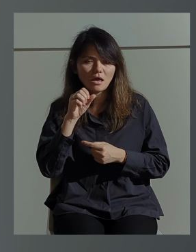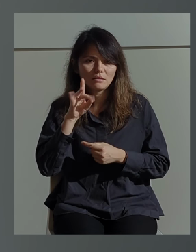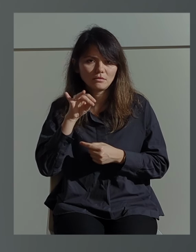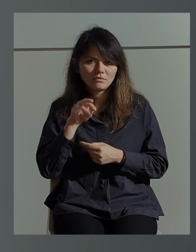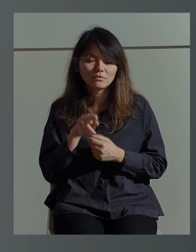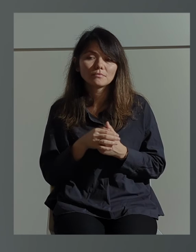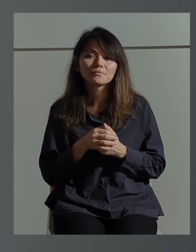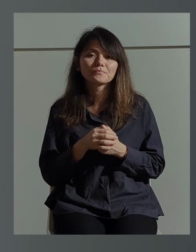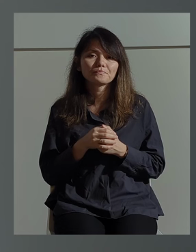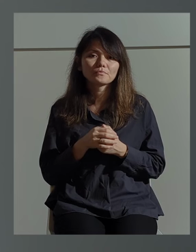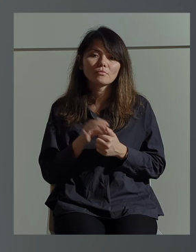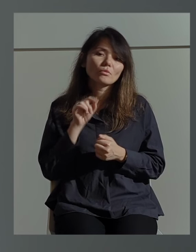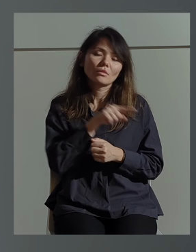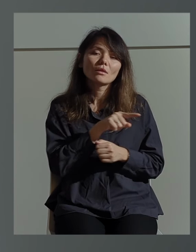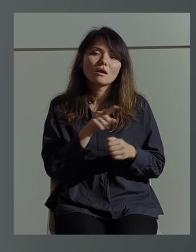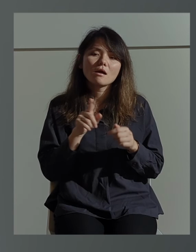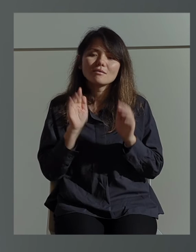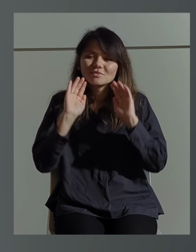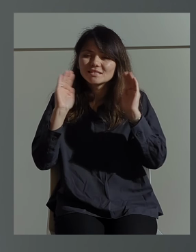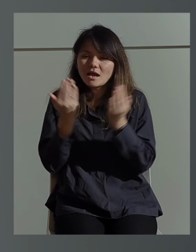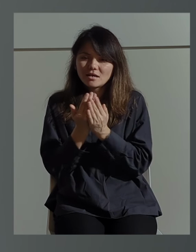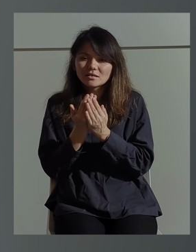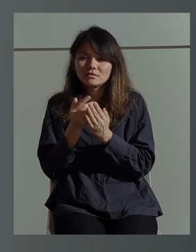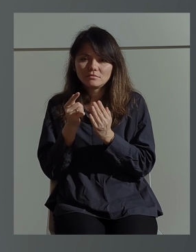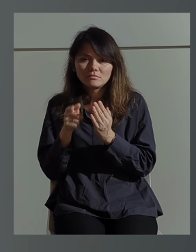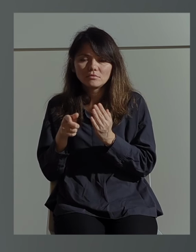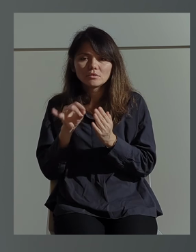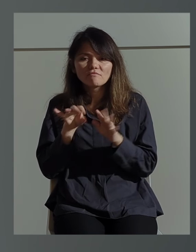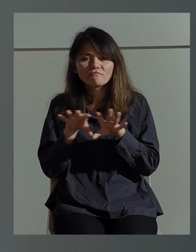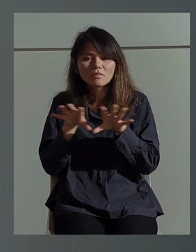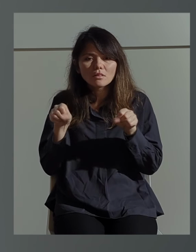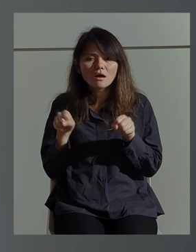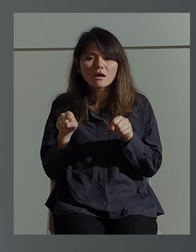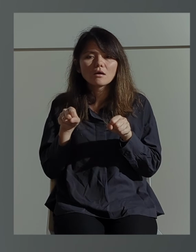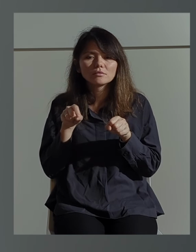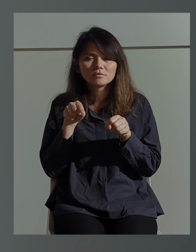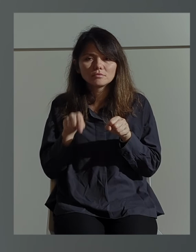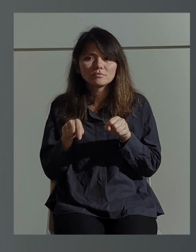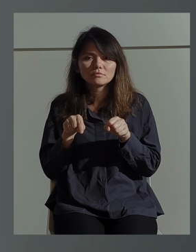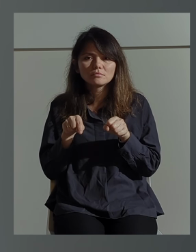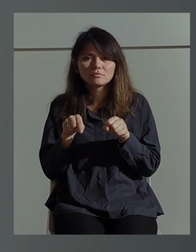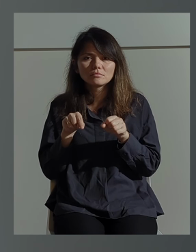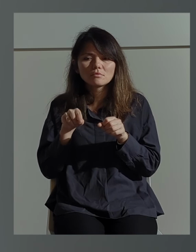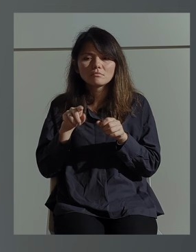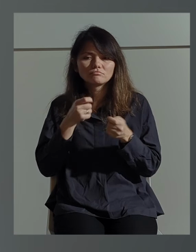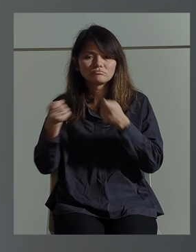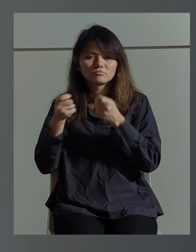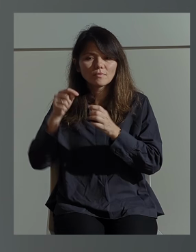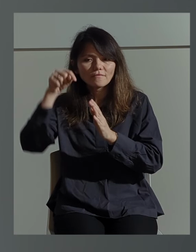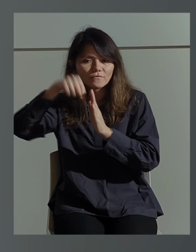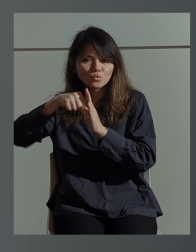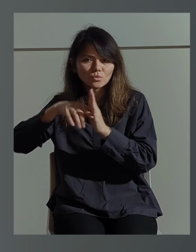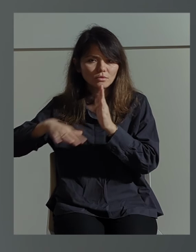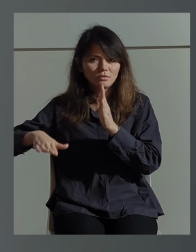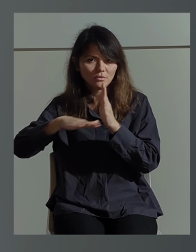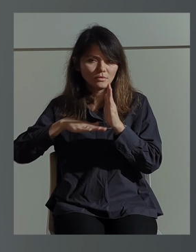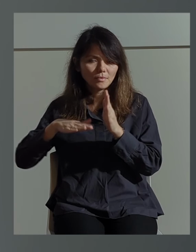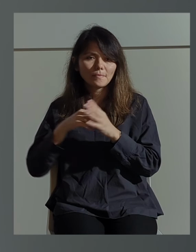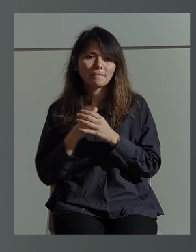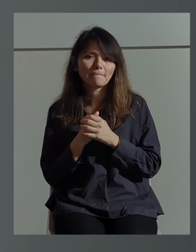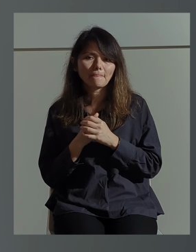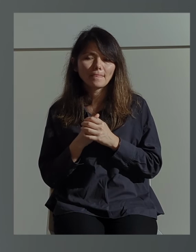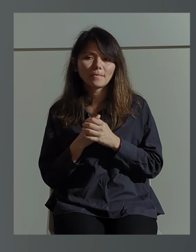а закрытые пространство изоляции в котором как бы власть распространена в самом институте в пространстве